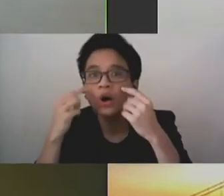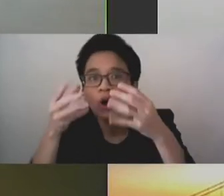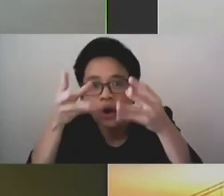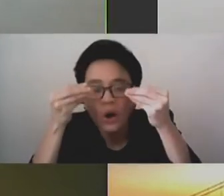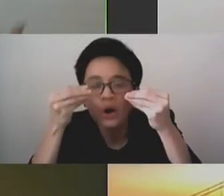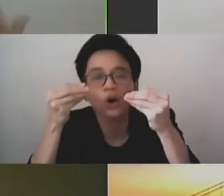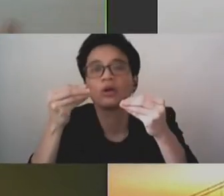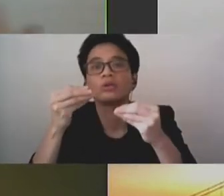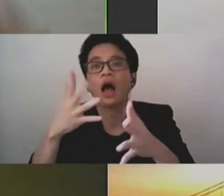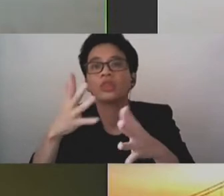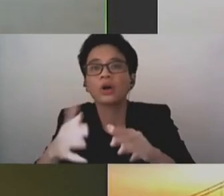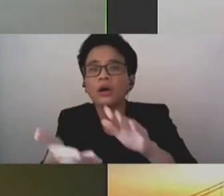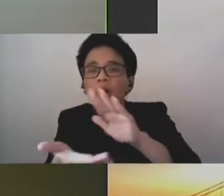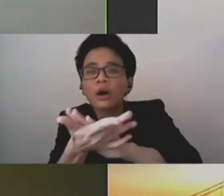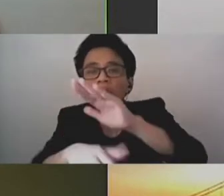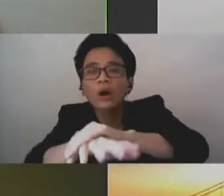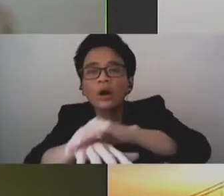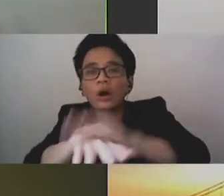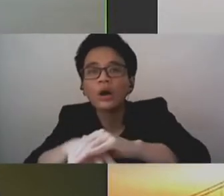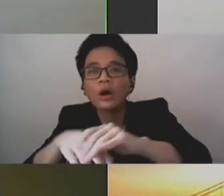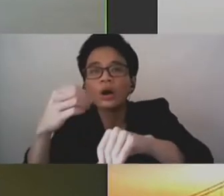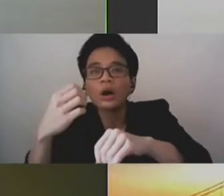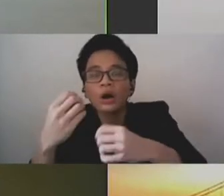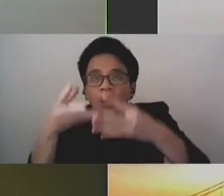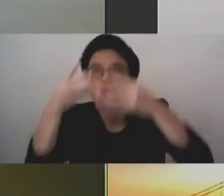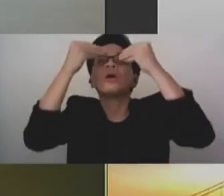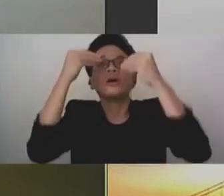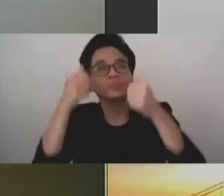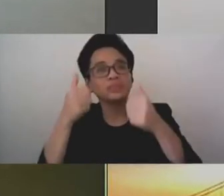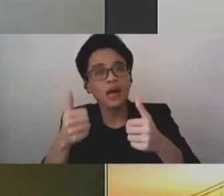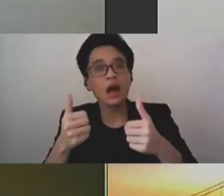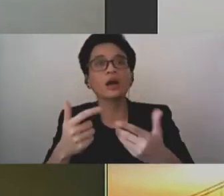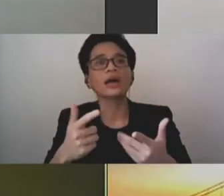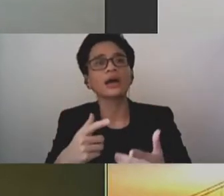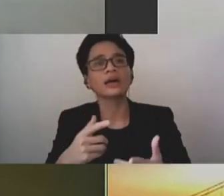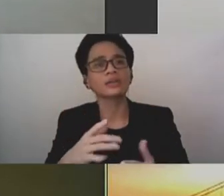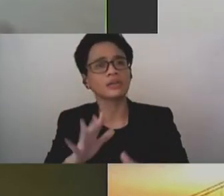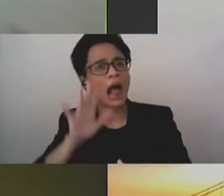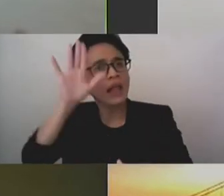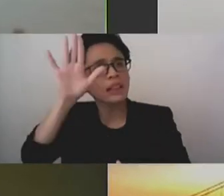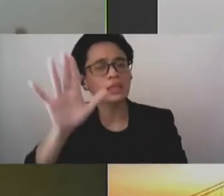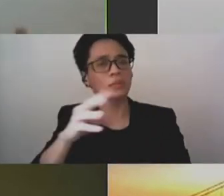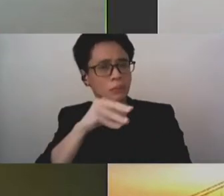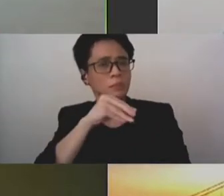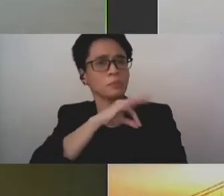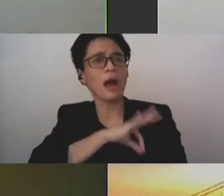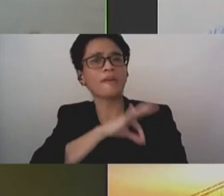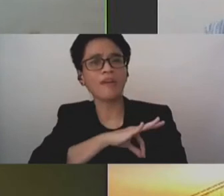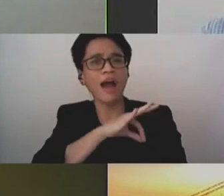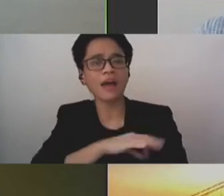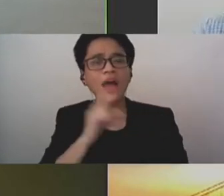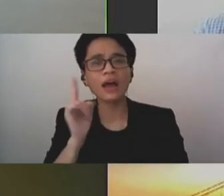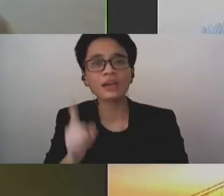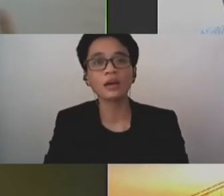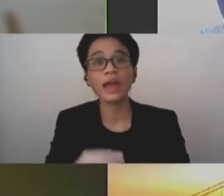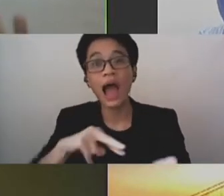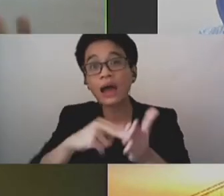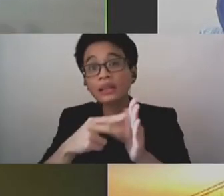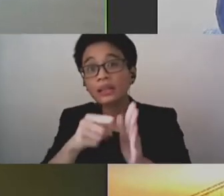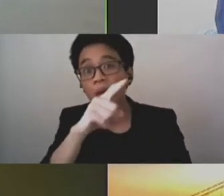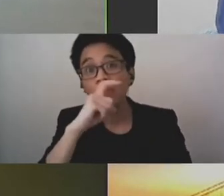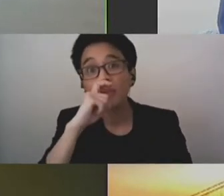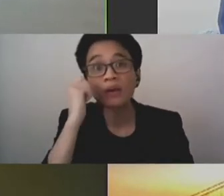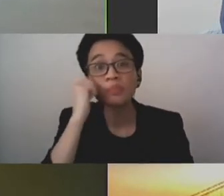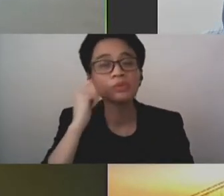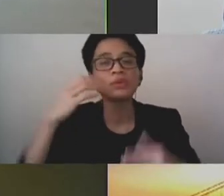serap. Nanti suatu saat itu akan berguna untuk dia. Jadi jangan pernah putus asa, oh anak saya kan